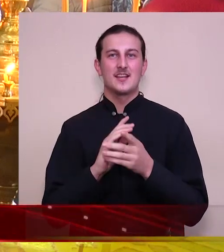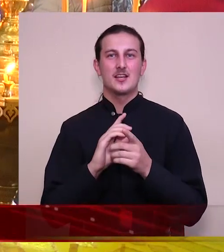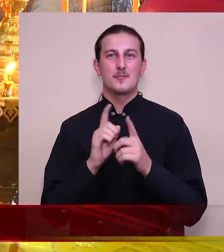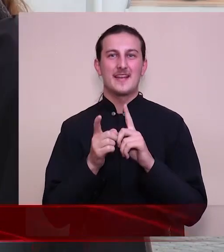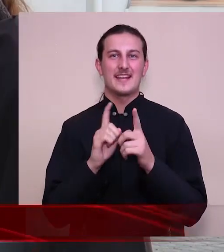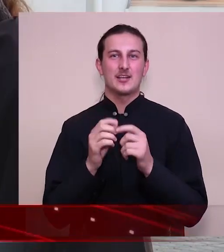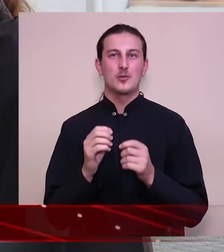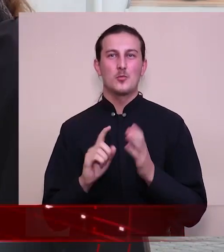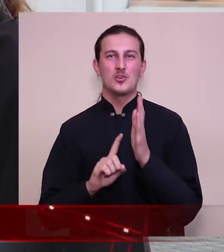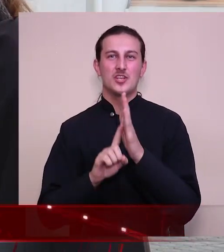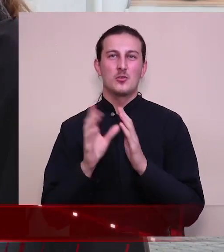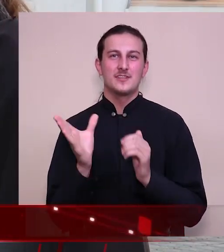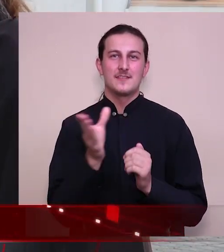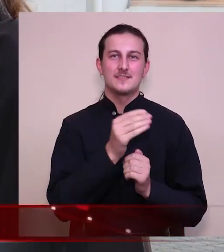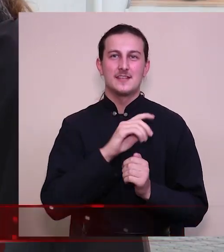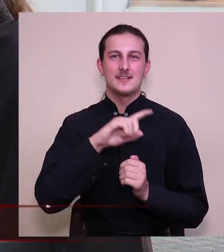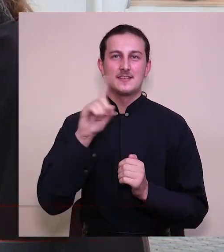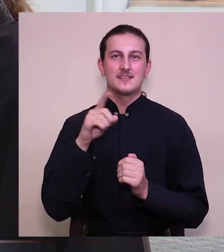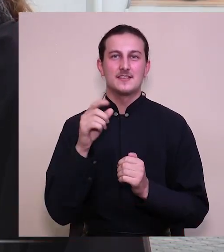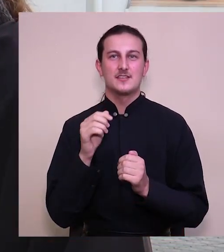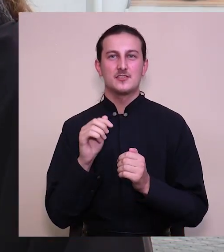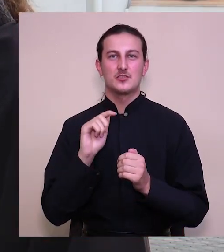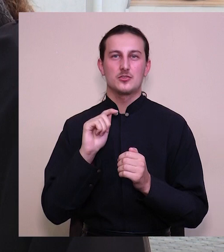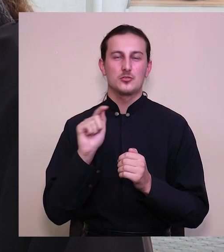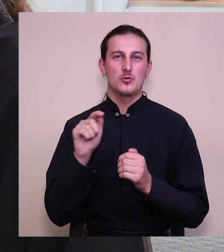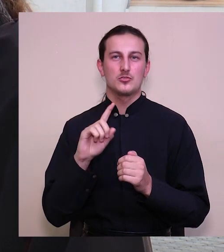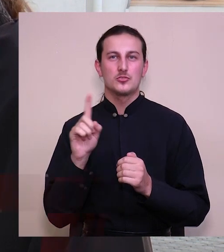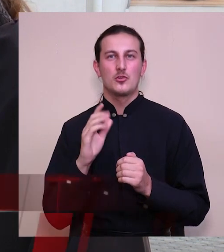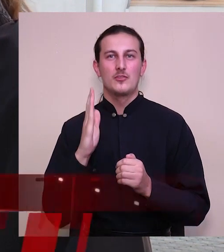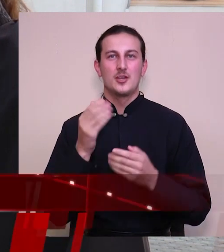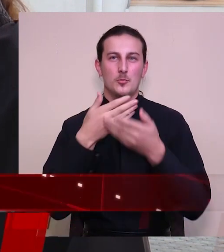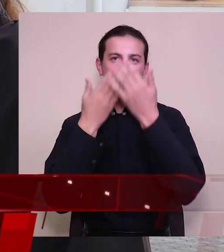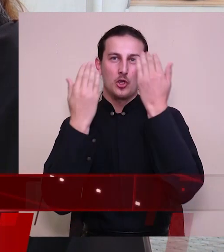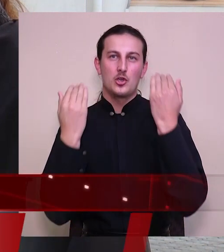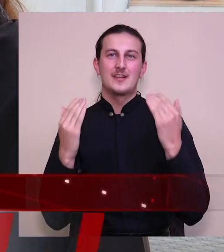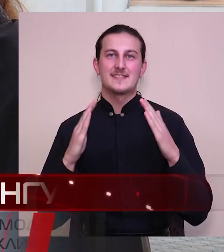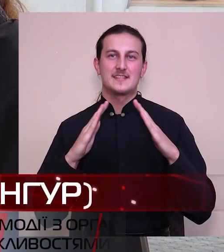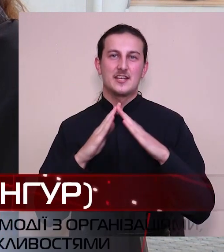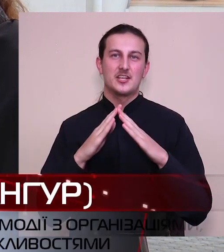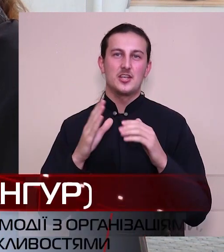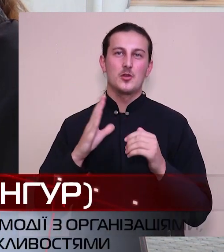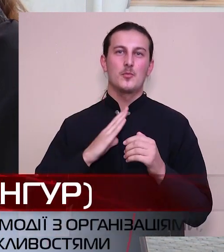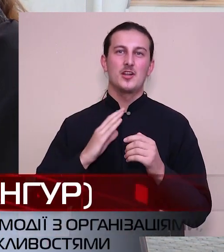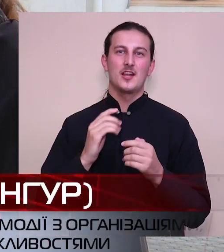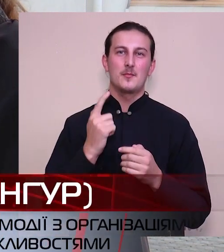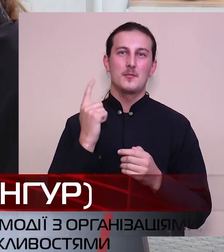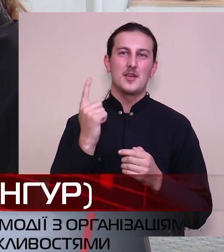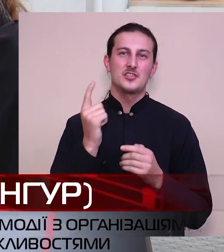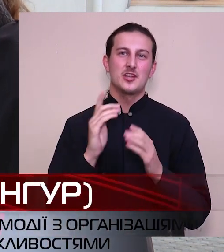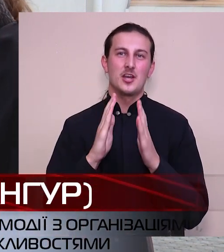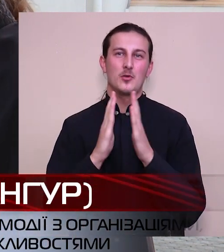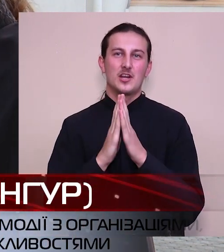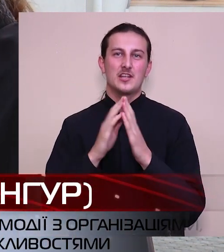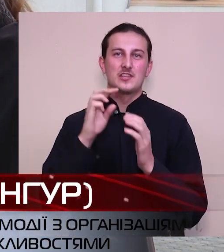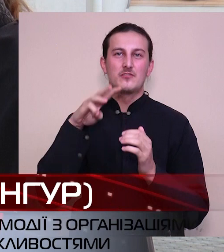сурдоперекладом. Почалося все з того, що в Ужгороді, монастирі, був відслужений перший молебен.